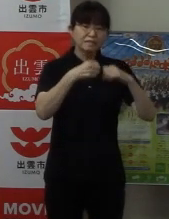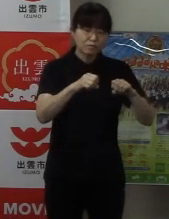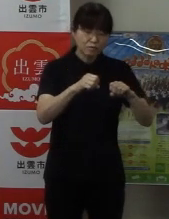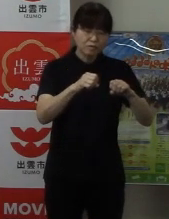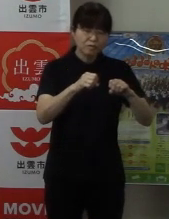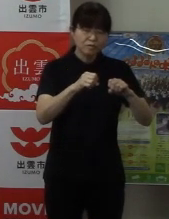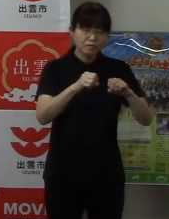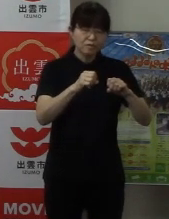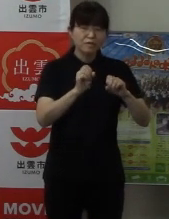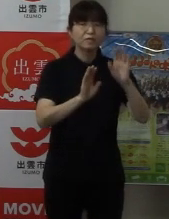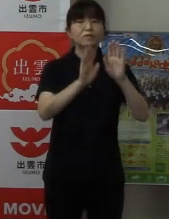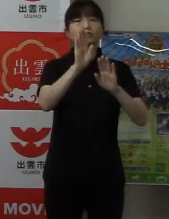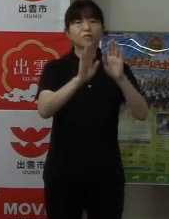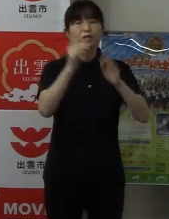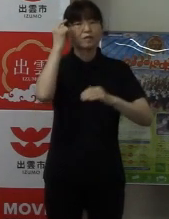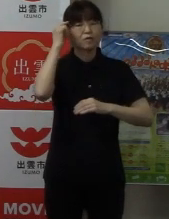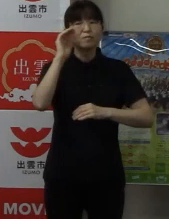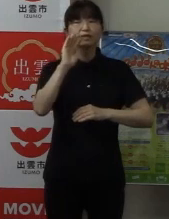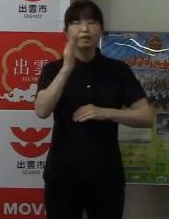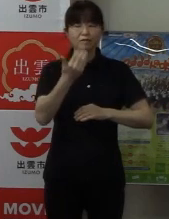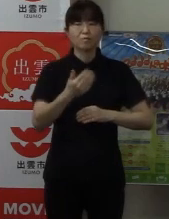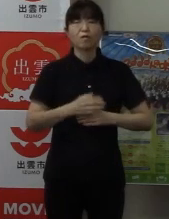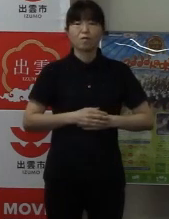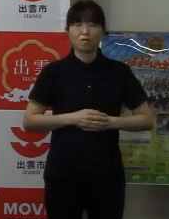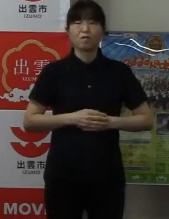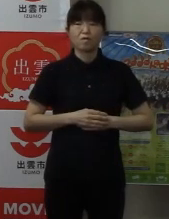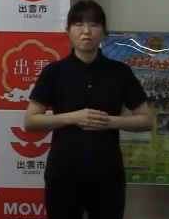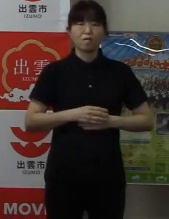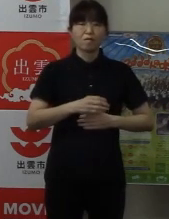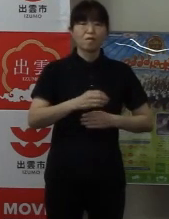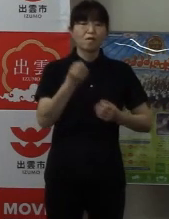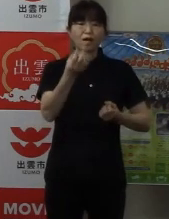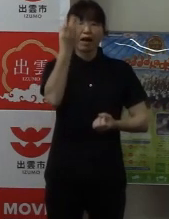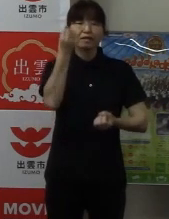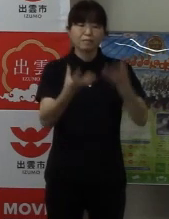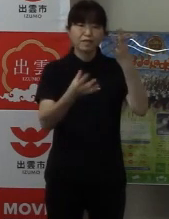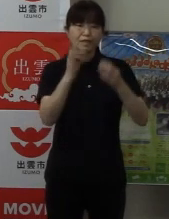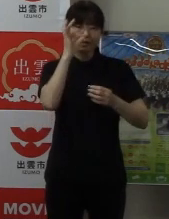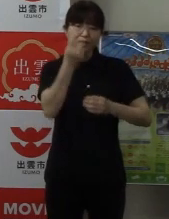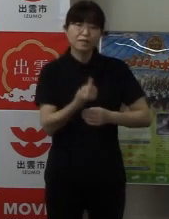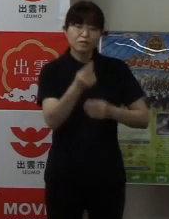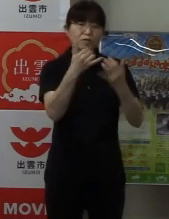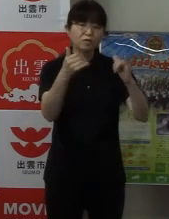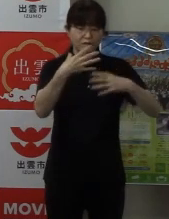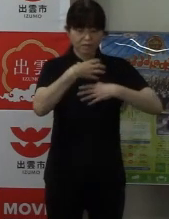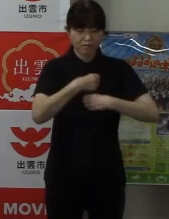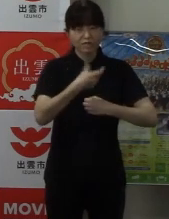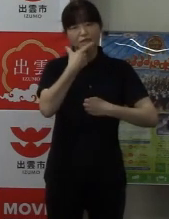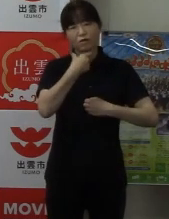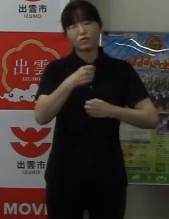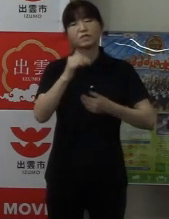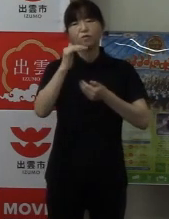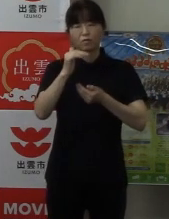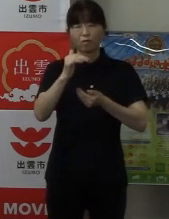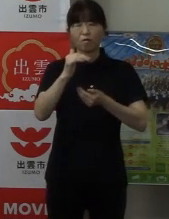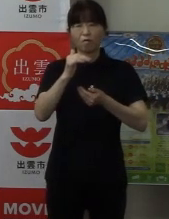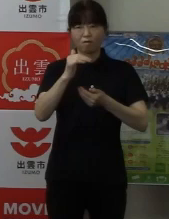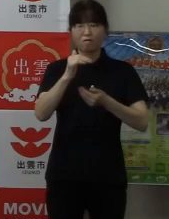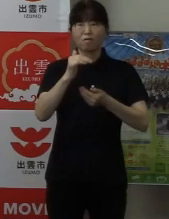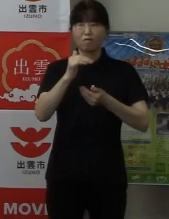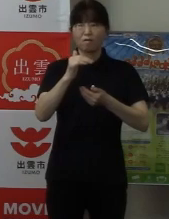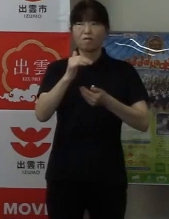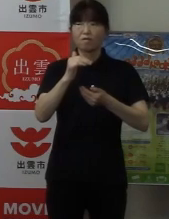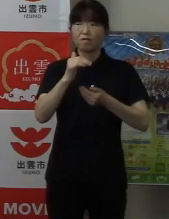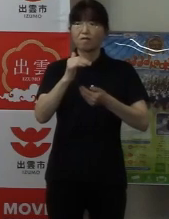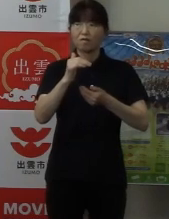ども、まあ、干渉される方に気をつけてほしい点であったりとか、あと運営をする上で3年ぶりということではありますけれども、